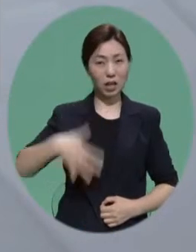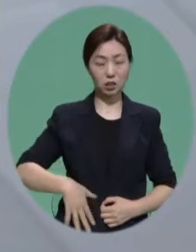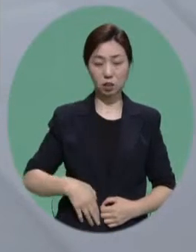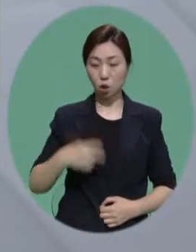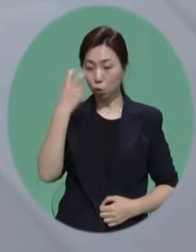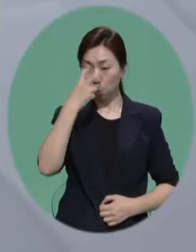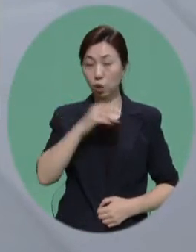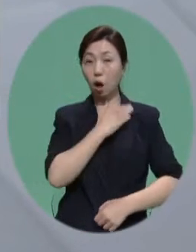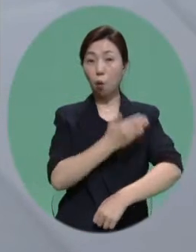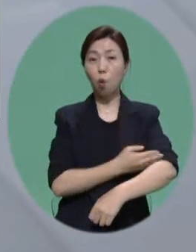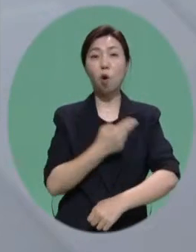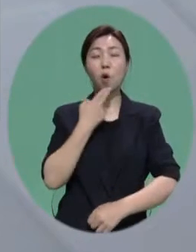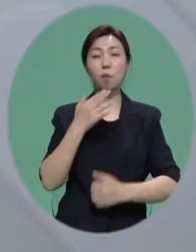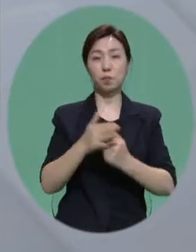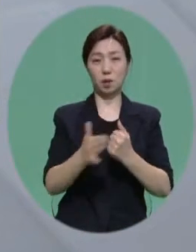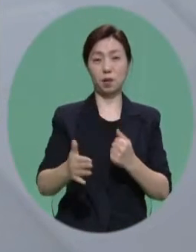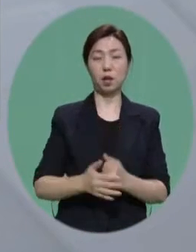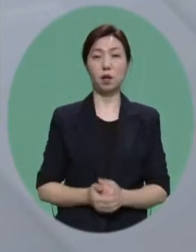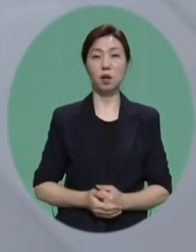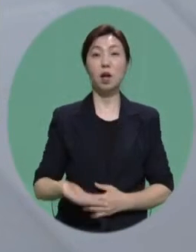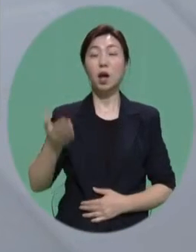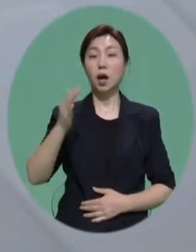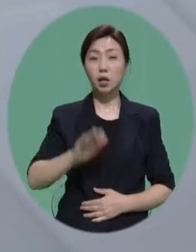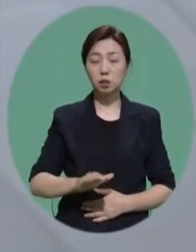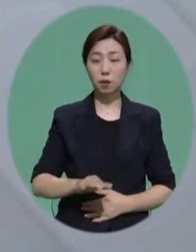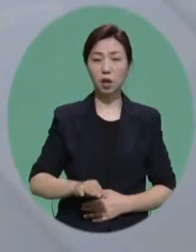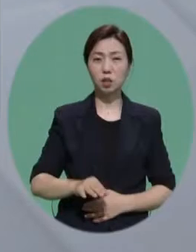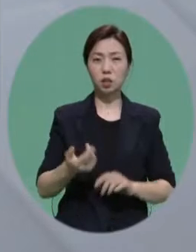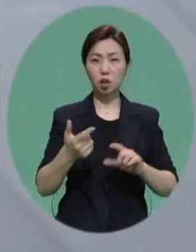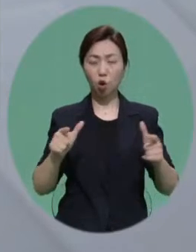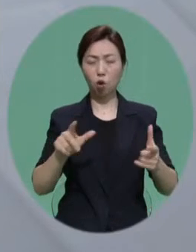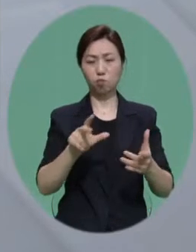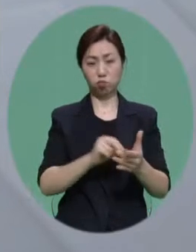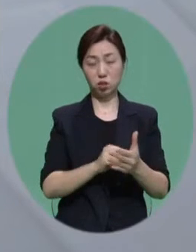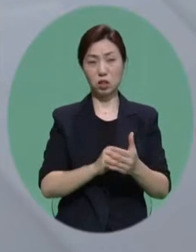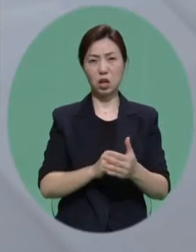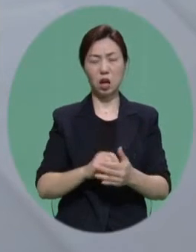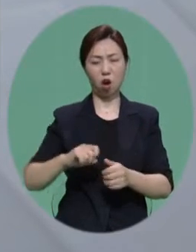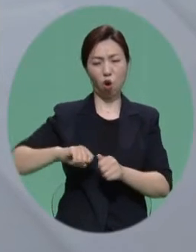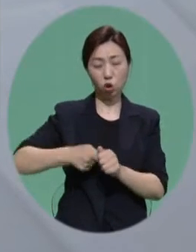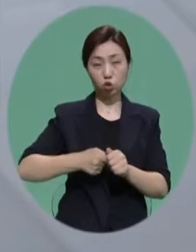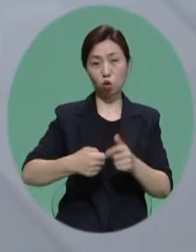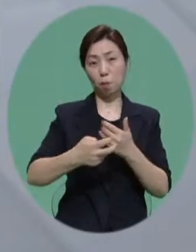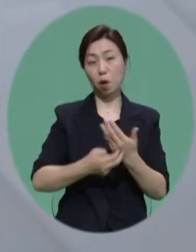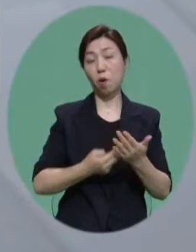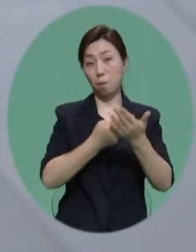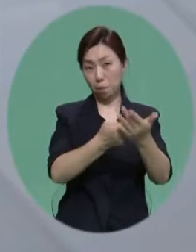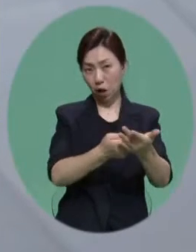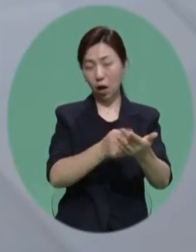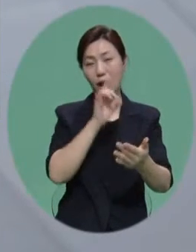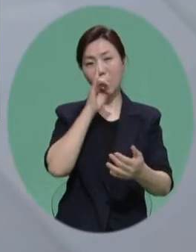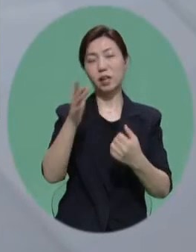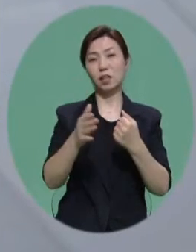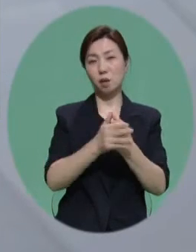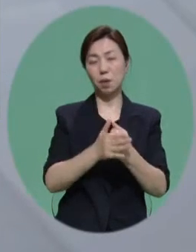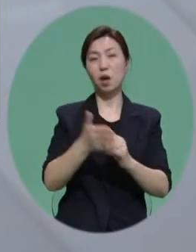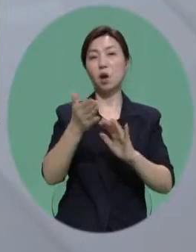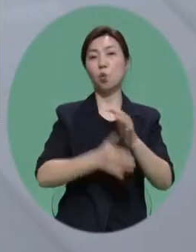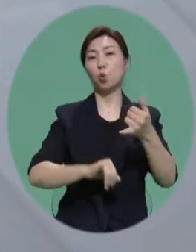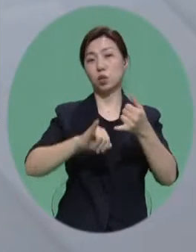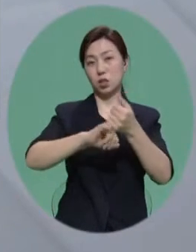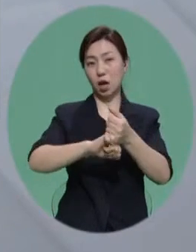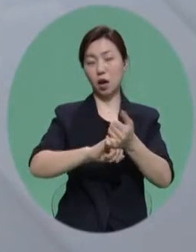아니니까요 그런데 어 이런 문제들이 있으면 안 되겠다는 그런 생각에 이름 공약을 내게 됐습니다